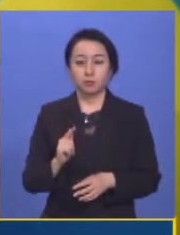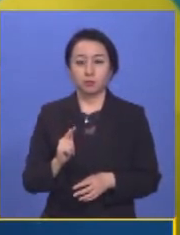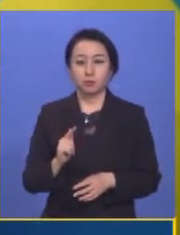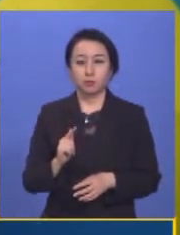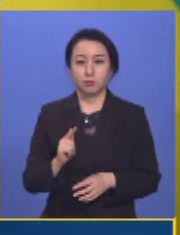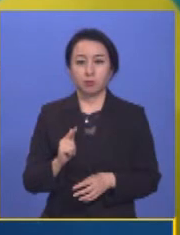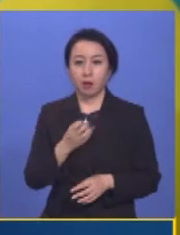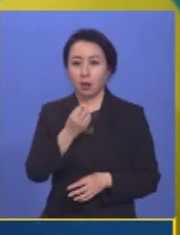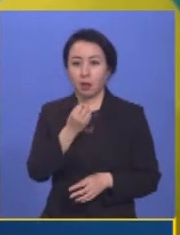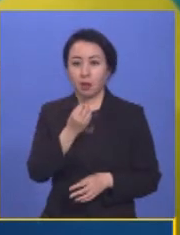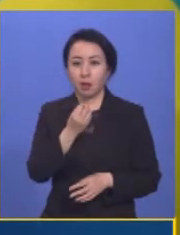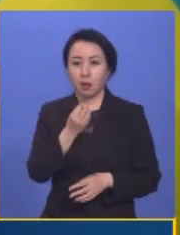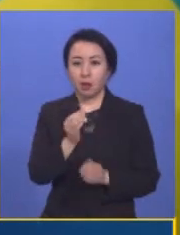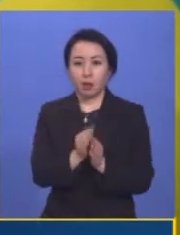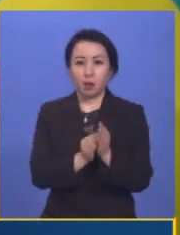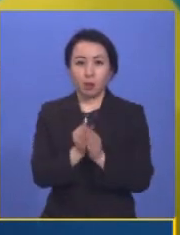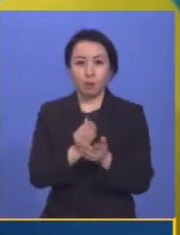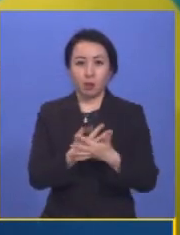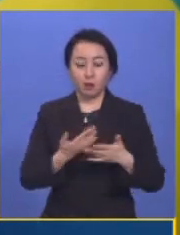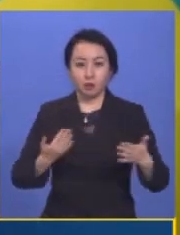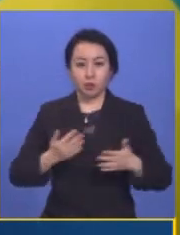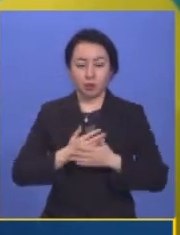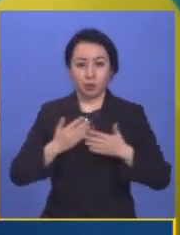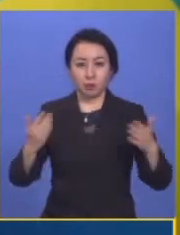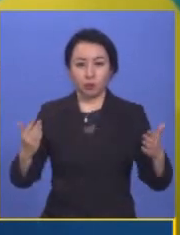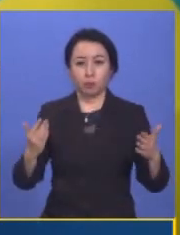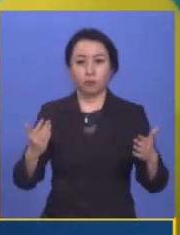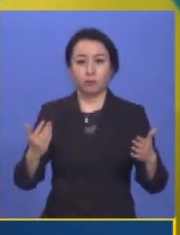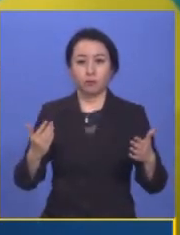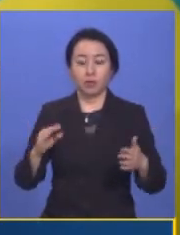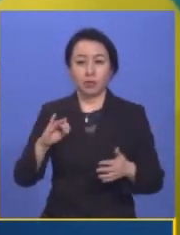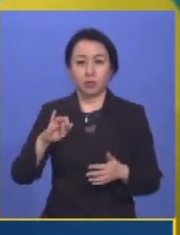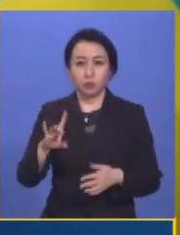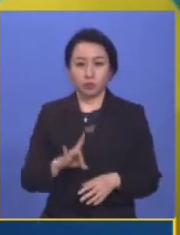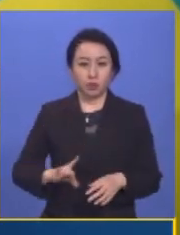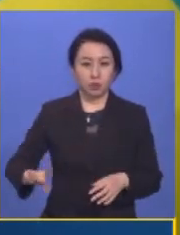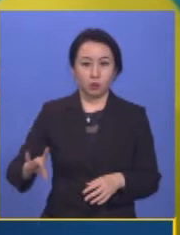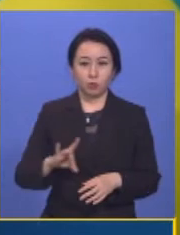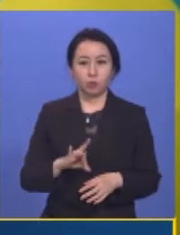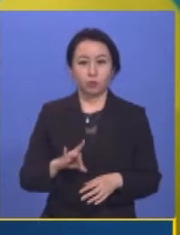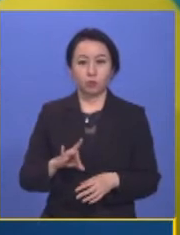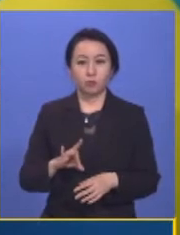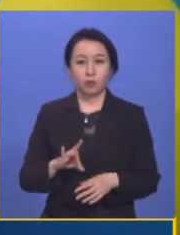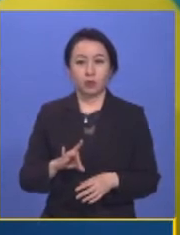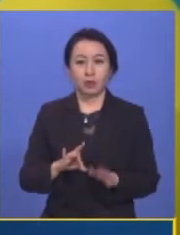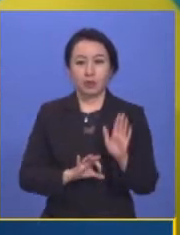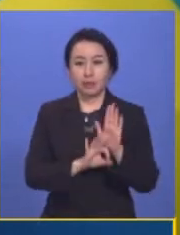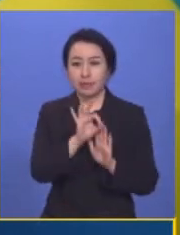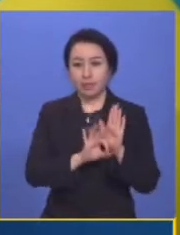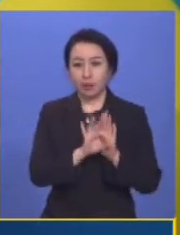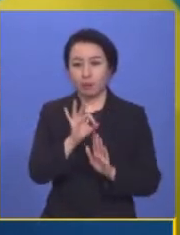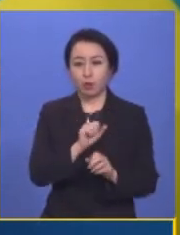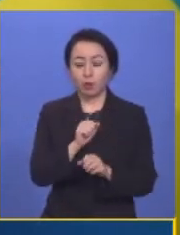По овощам у нас законтрактованные объемы раннеспелых овощей с южными регионами. Однако вот температура и условия